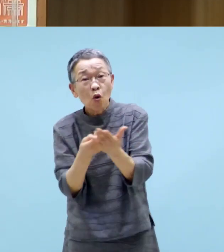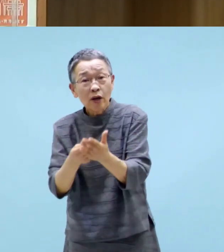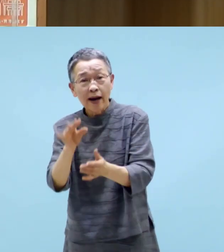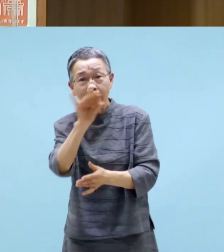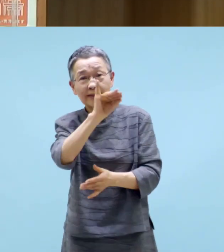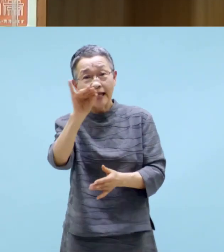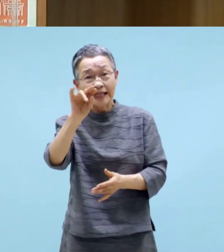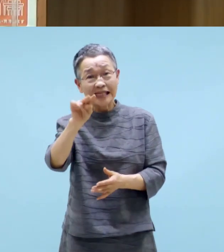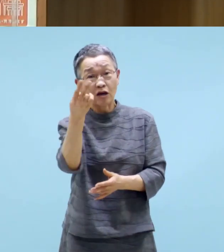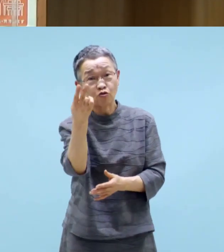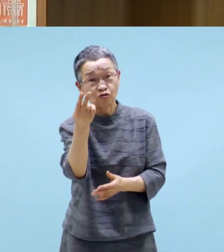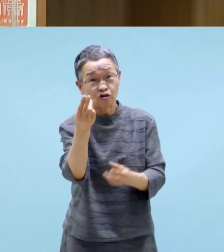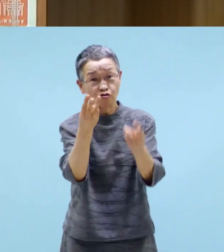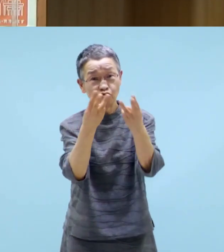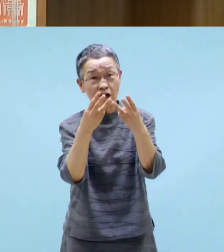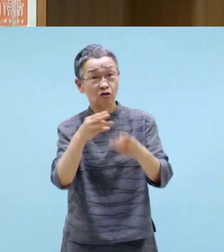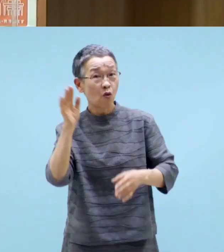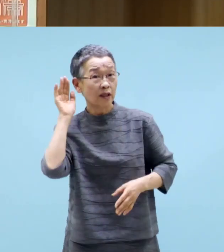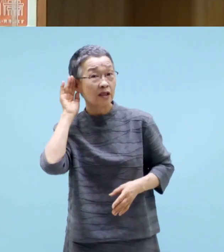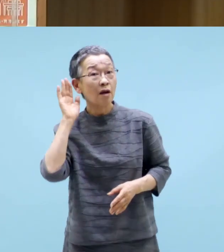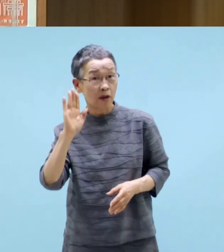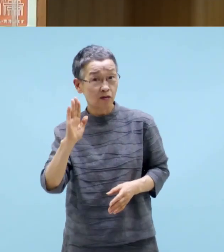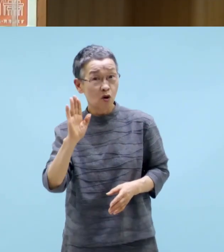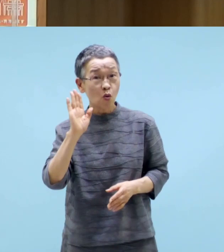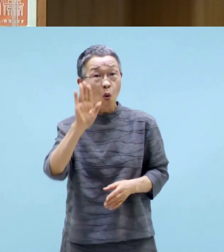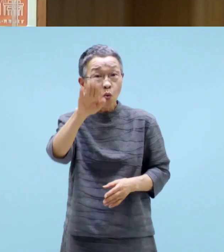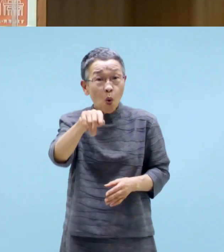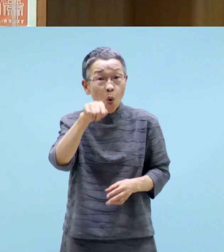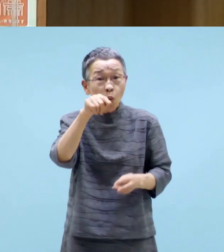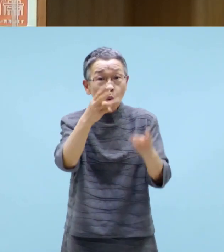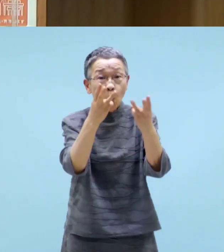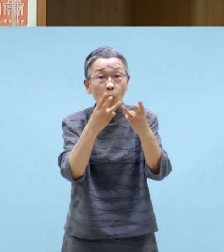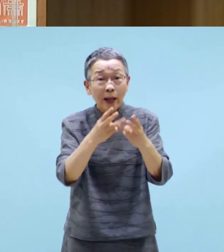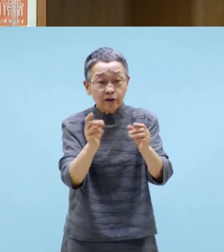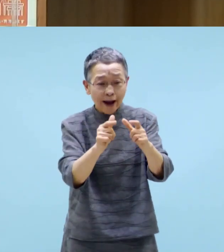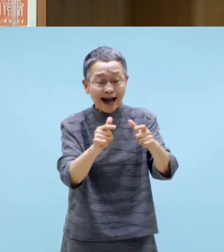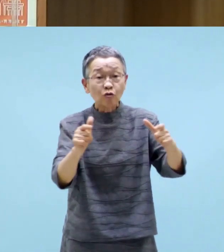聞いておりますが、今後拡大したりですとか、